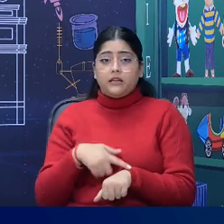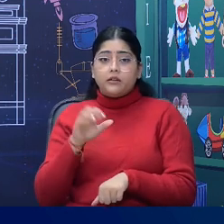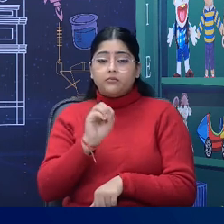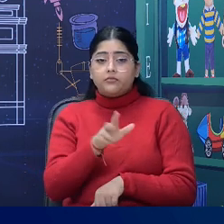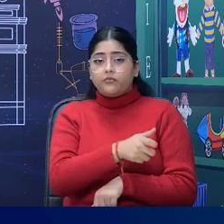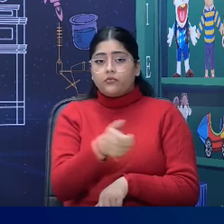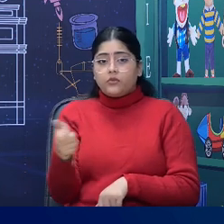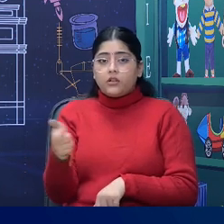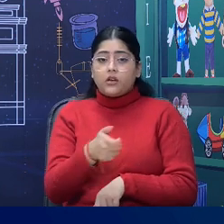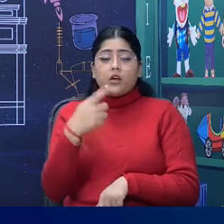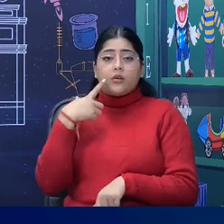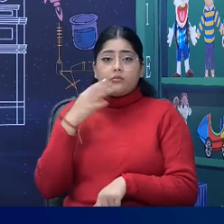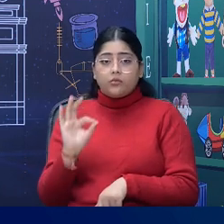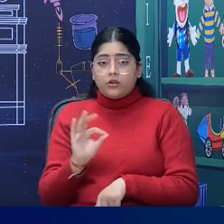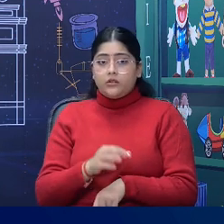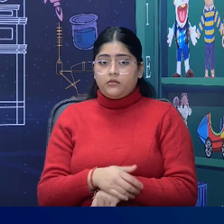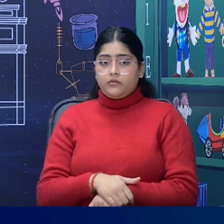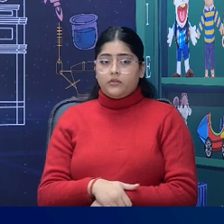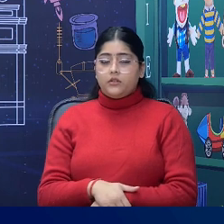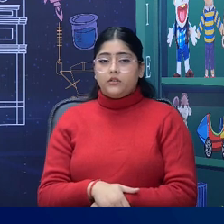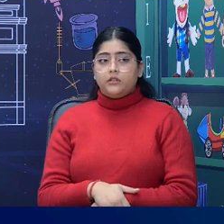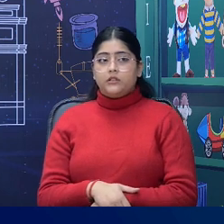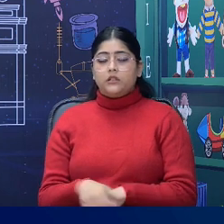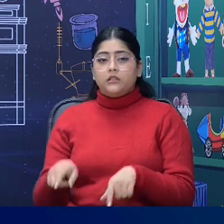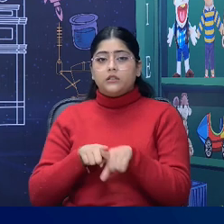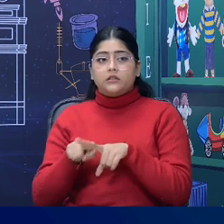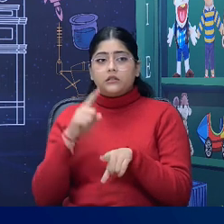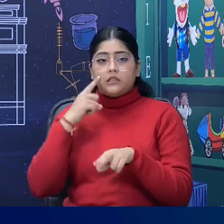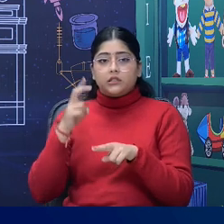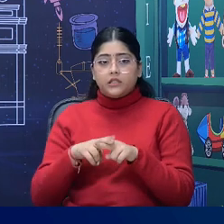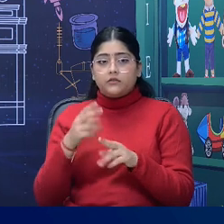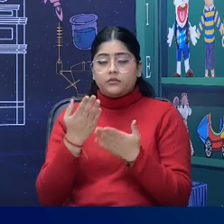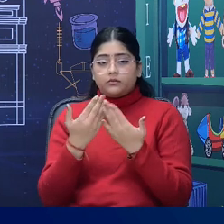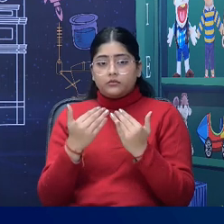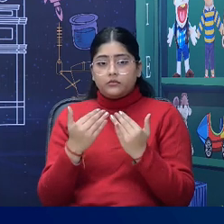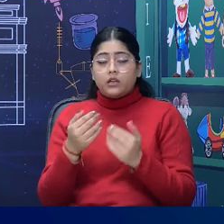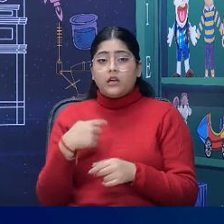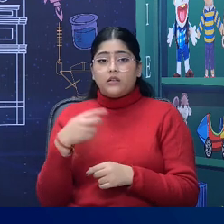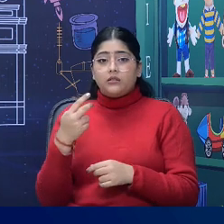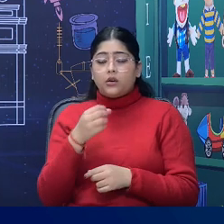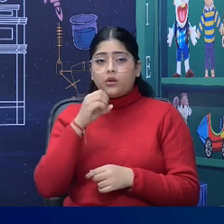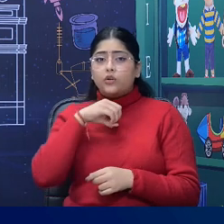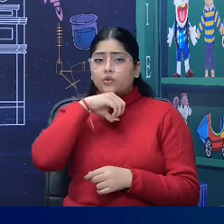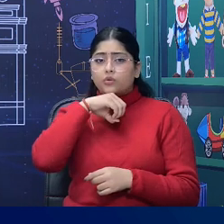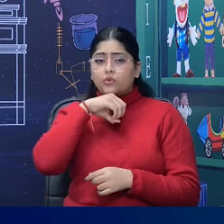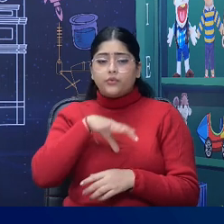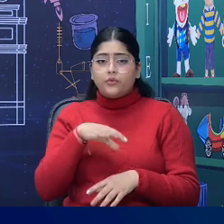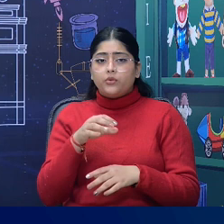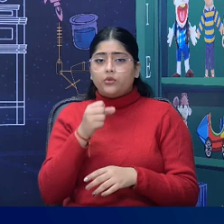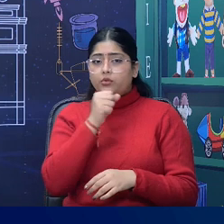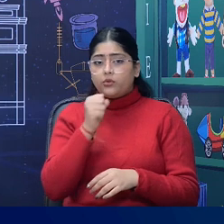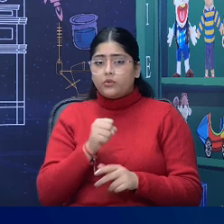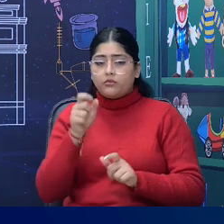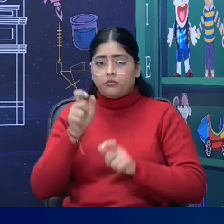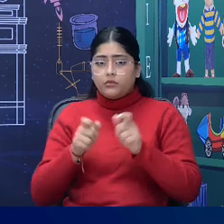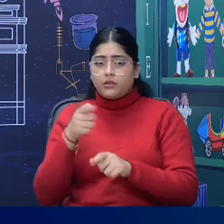उस समय के लोग उससे ज्यादा समझ पाएंगे जी बिलकुल अगर हम देखें तो हमारे बुजुर्ग जब अपने समय की कोई बात बताते हैं आप अपने दादा से पूछिए